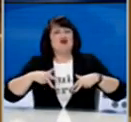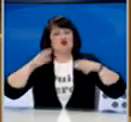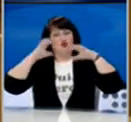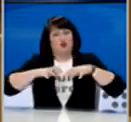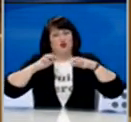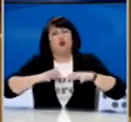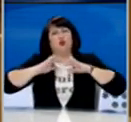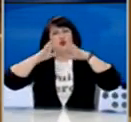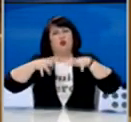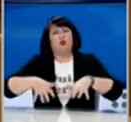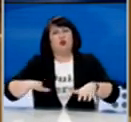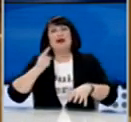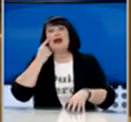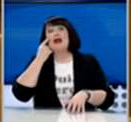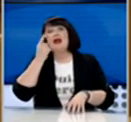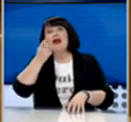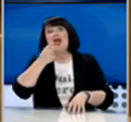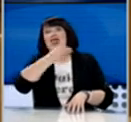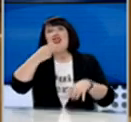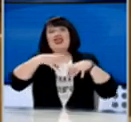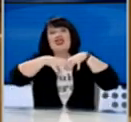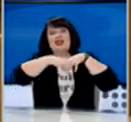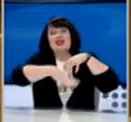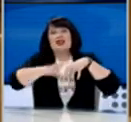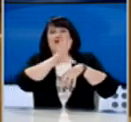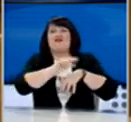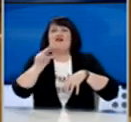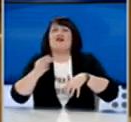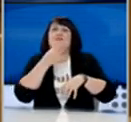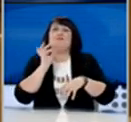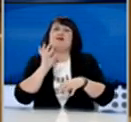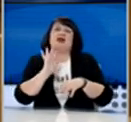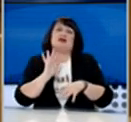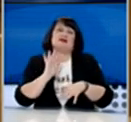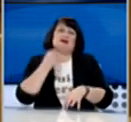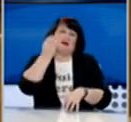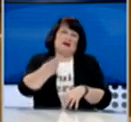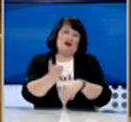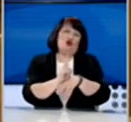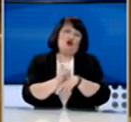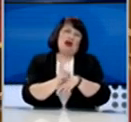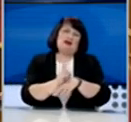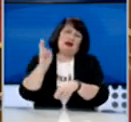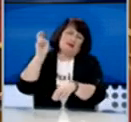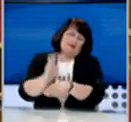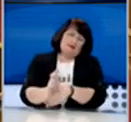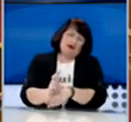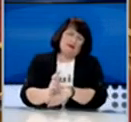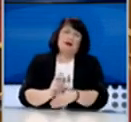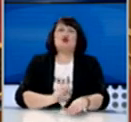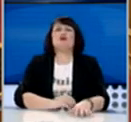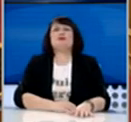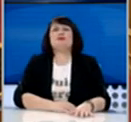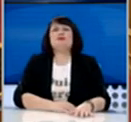και αυτή η φωτογραφία μας θυμίζει και τη θεσσαλία καταθέτω αυτά στα πρακτικά απλά για να υπάρχουν